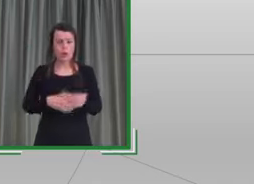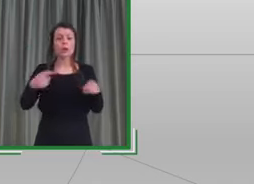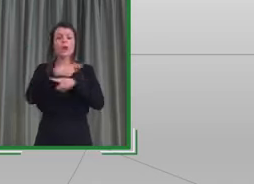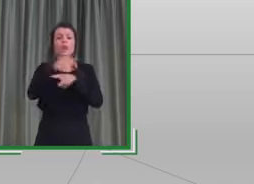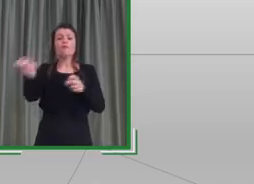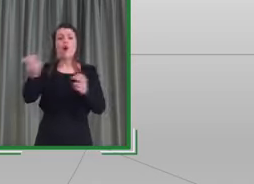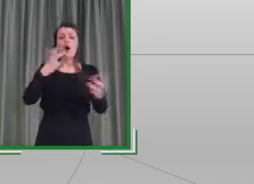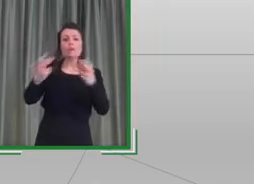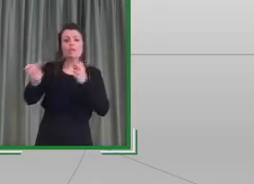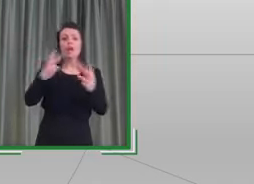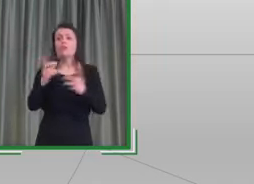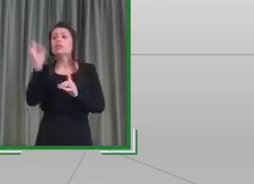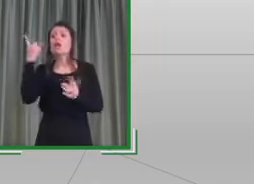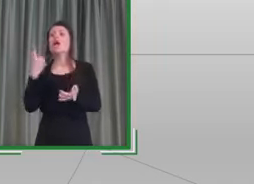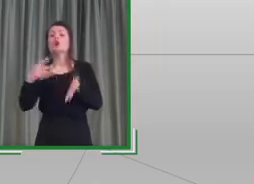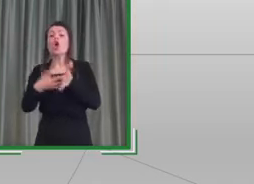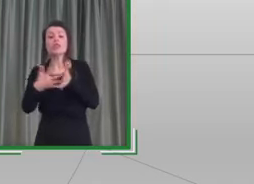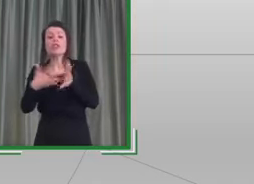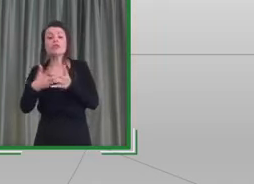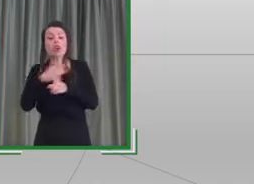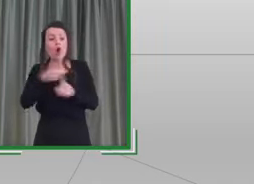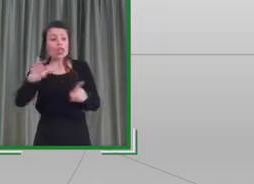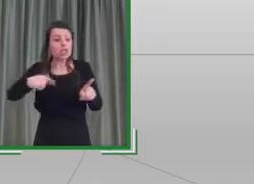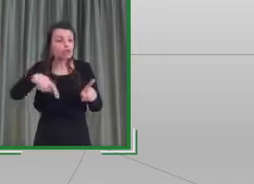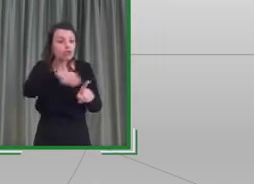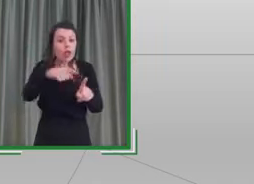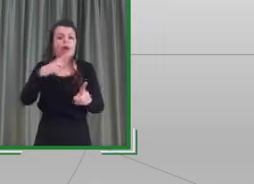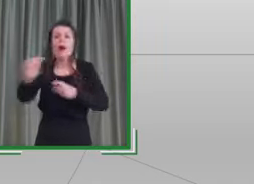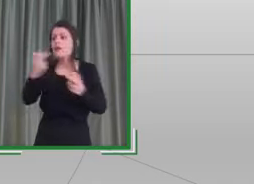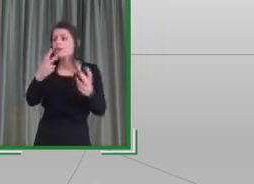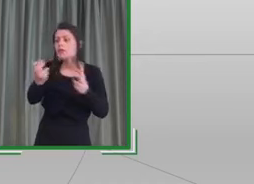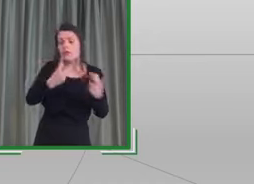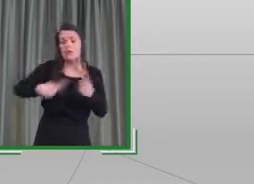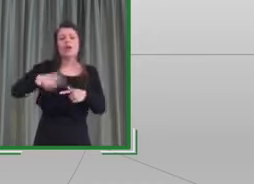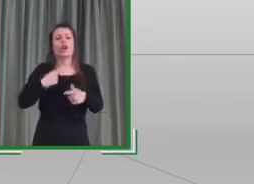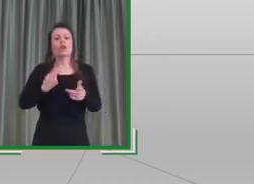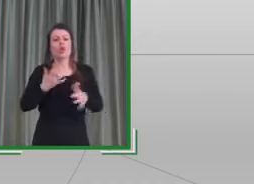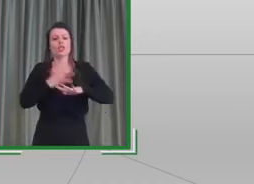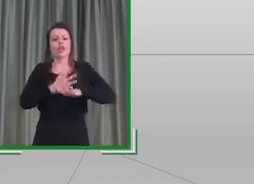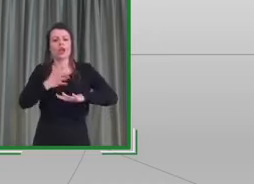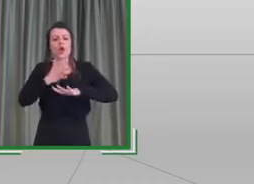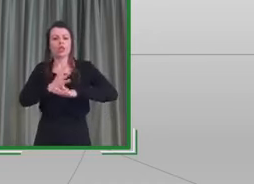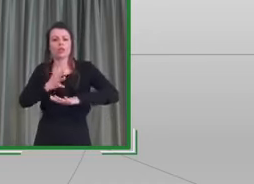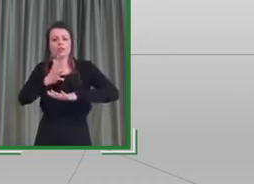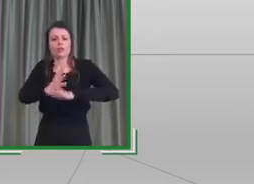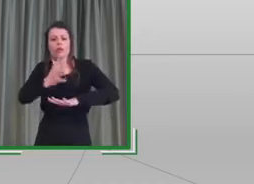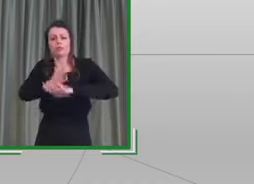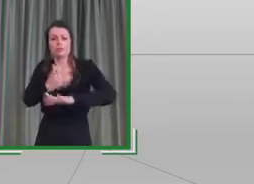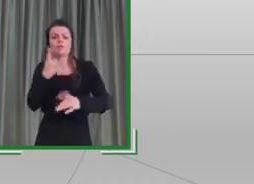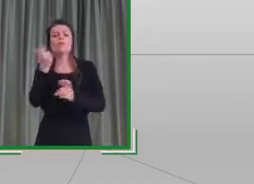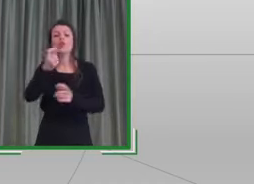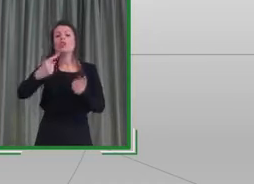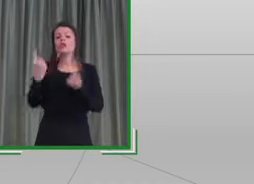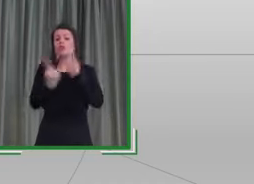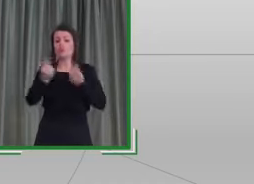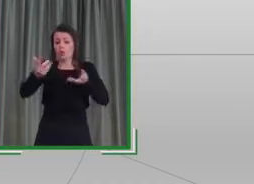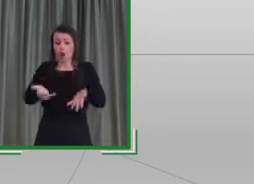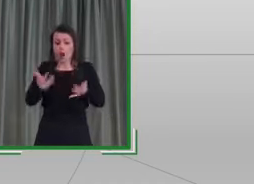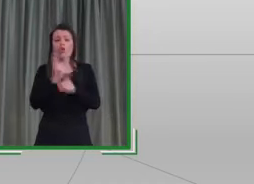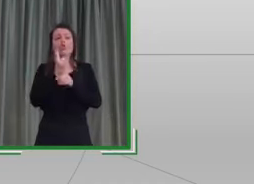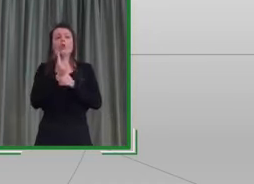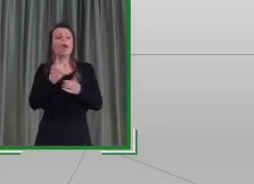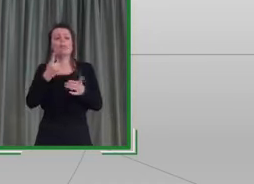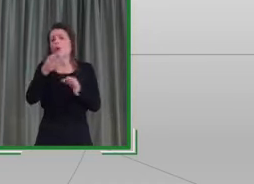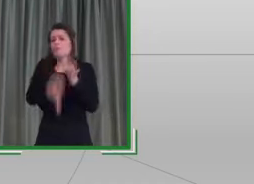e noi man mano interveniamo perché in questo momento dobbiamo essere assolutamente veloci per raggiungere le imprese